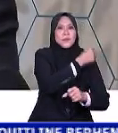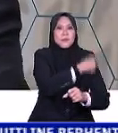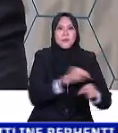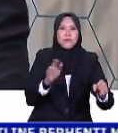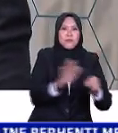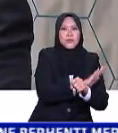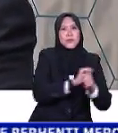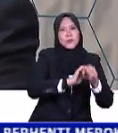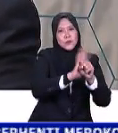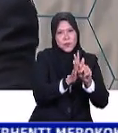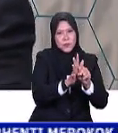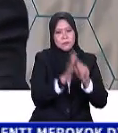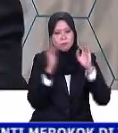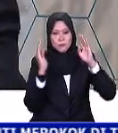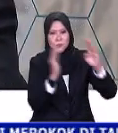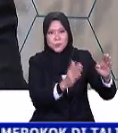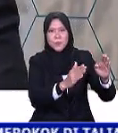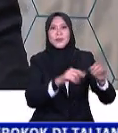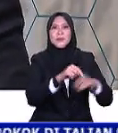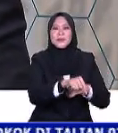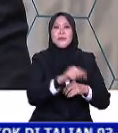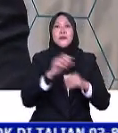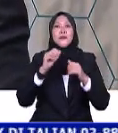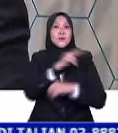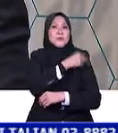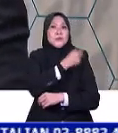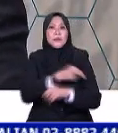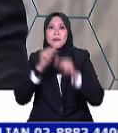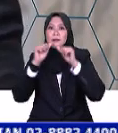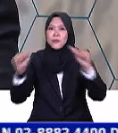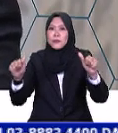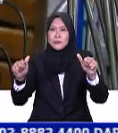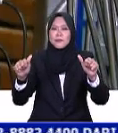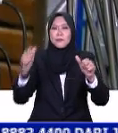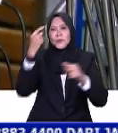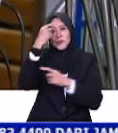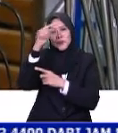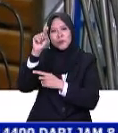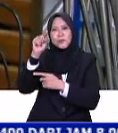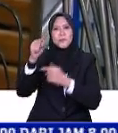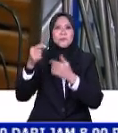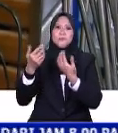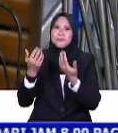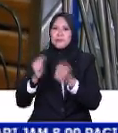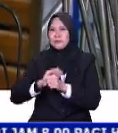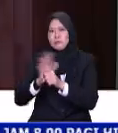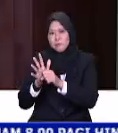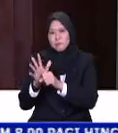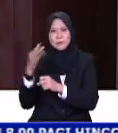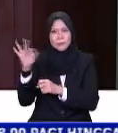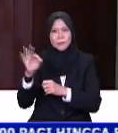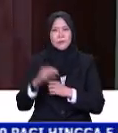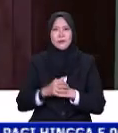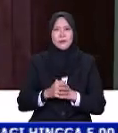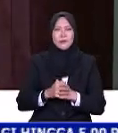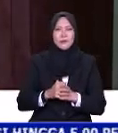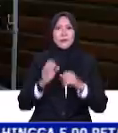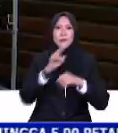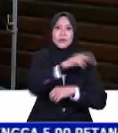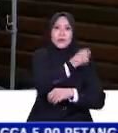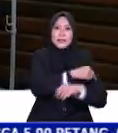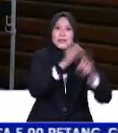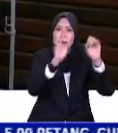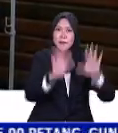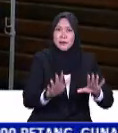penuh covid-19 manakala Hospital awam lain sebagai Hospital hiybrid covid-19 manakala Hospital Shah